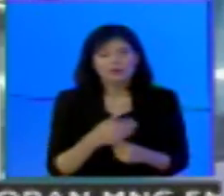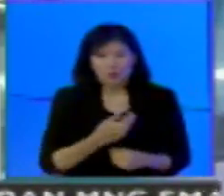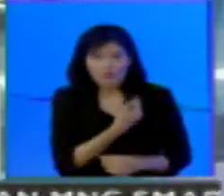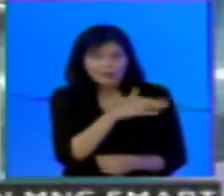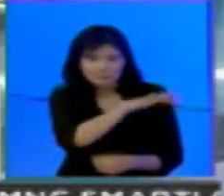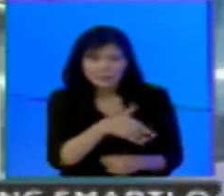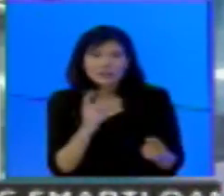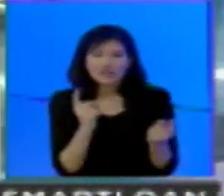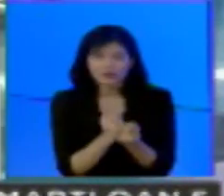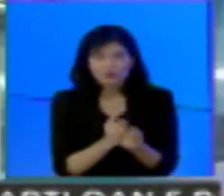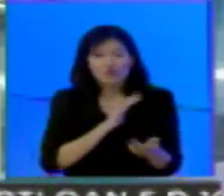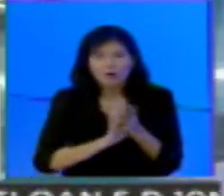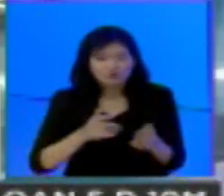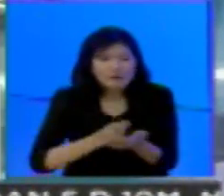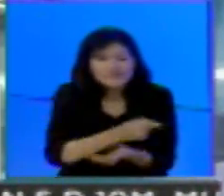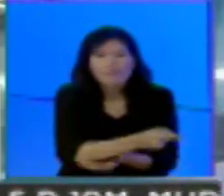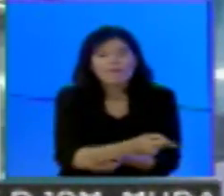mengancam dengan senjata tajam.